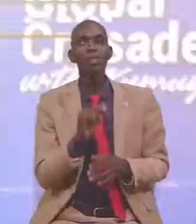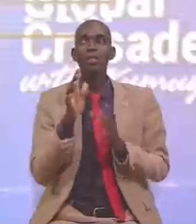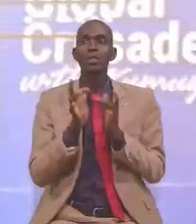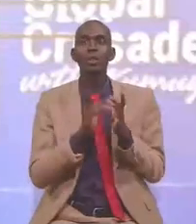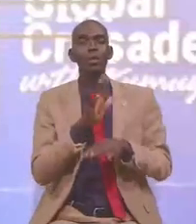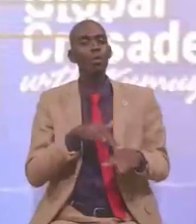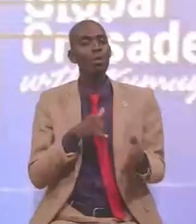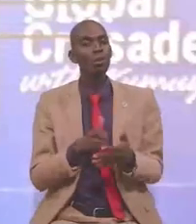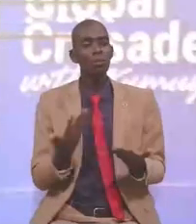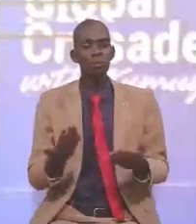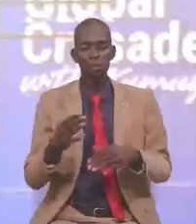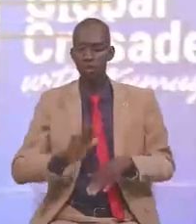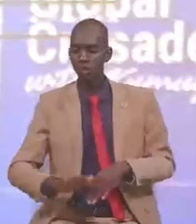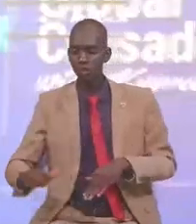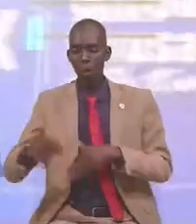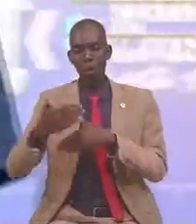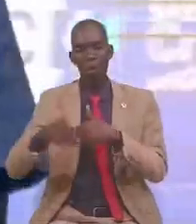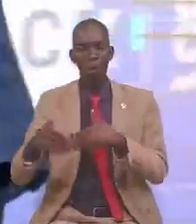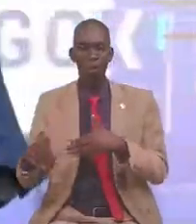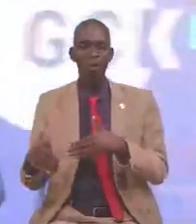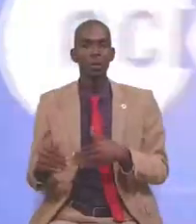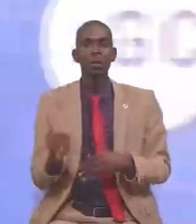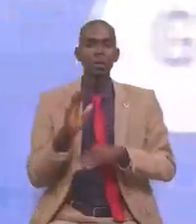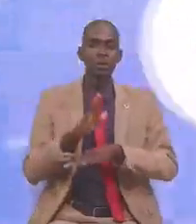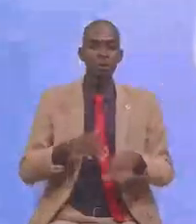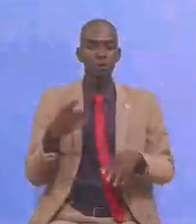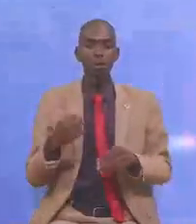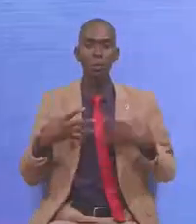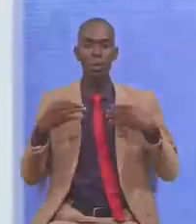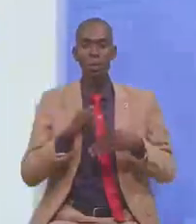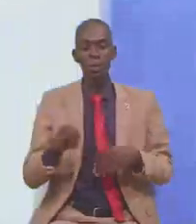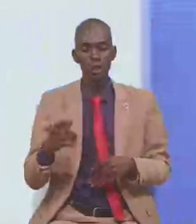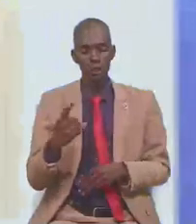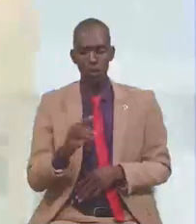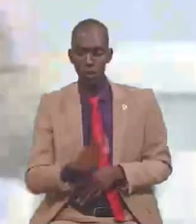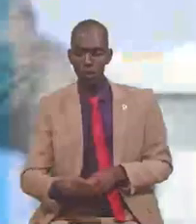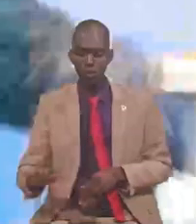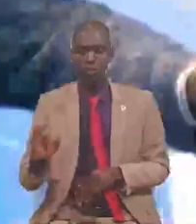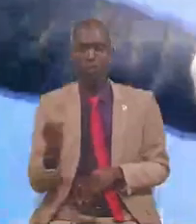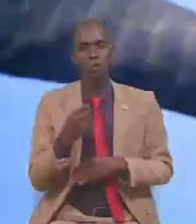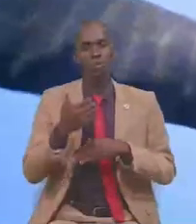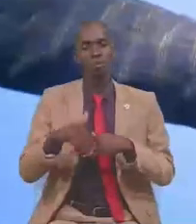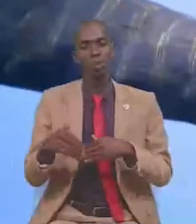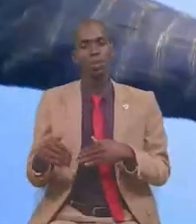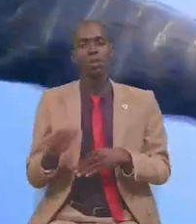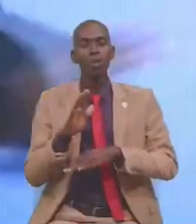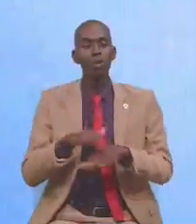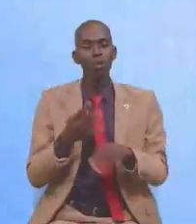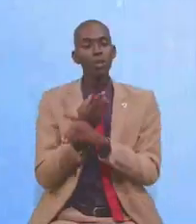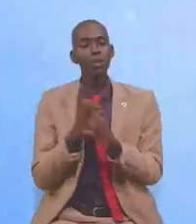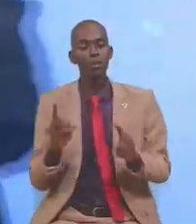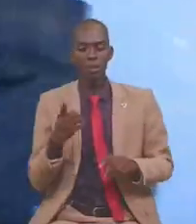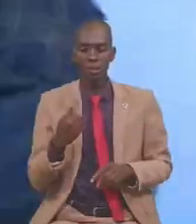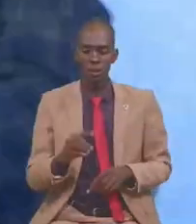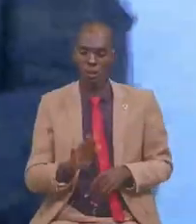le pain des enfants. Alors, il a appelé la guérison, le pain des enfants. Il a appelé la délivrance, le pain des enfants.